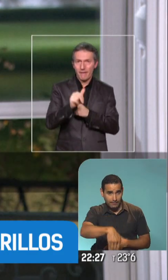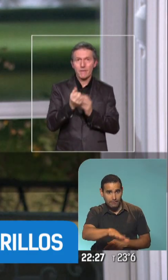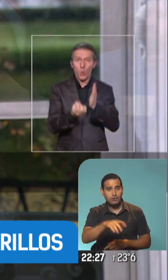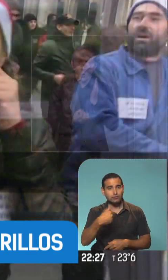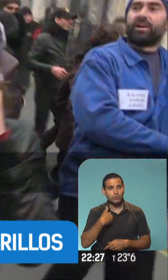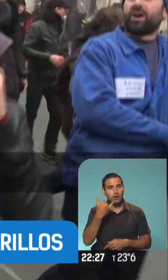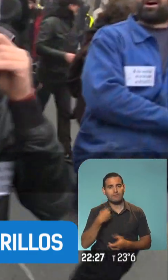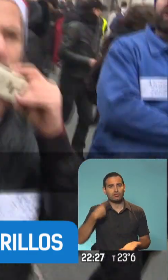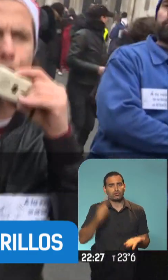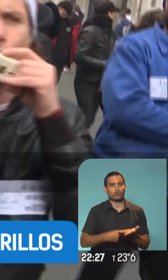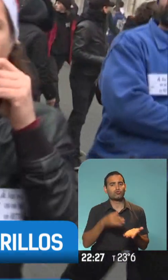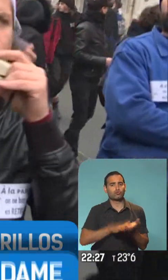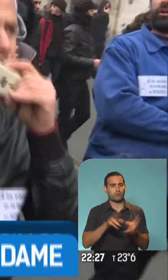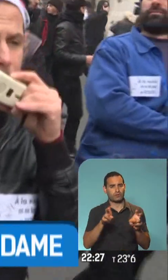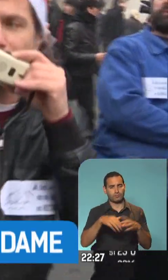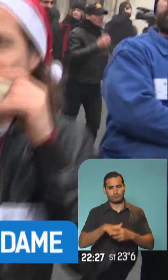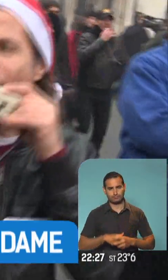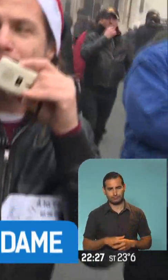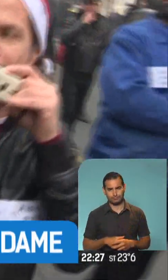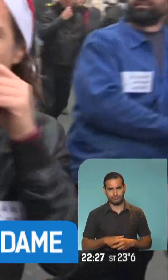nouvelles décisions sur ce sujet.